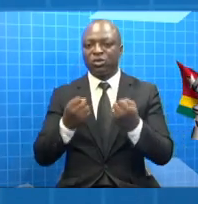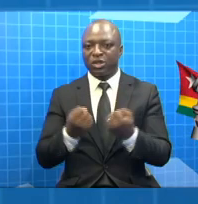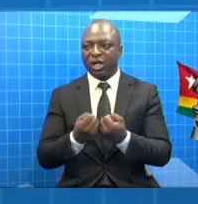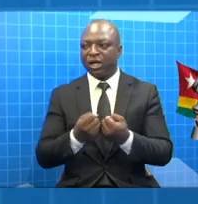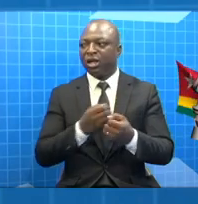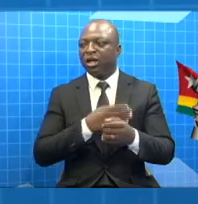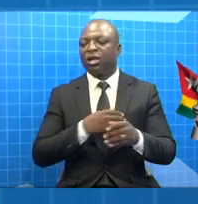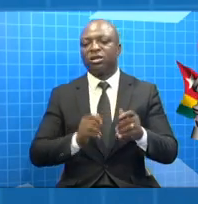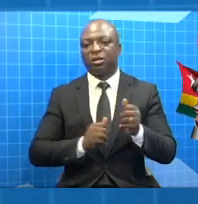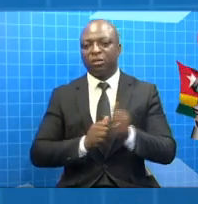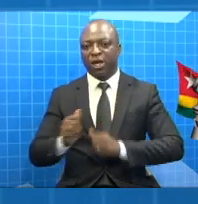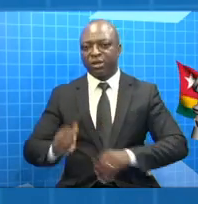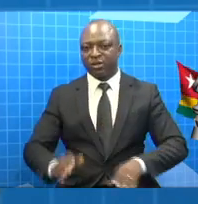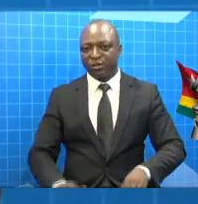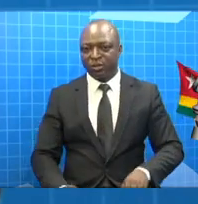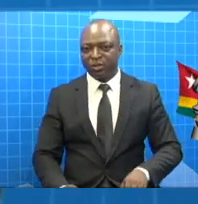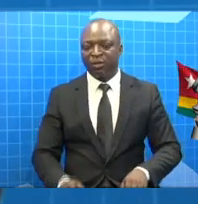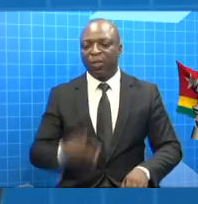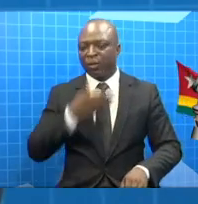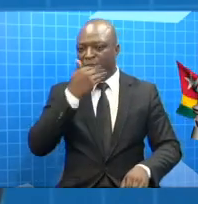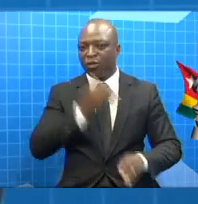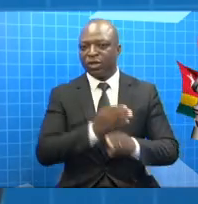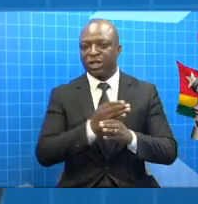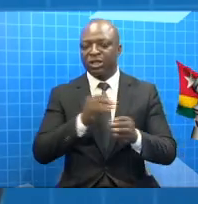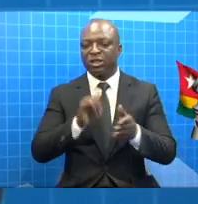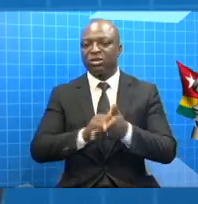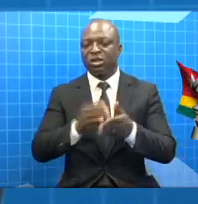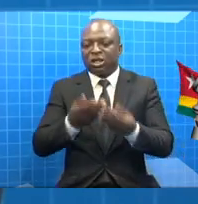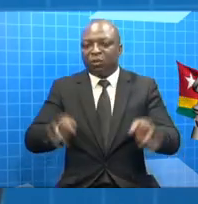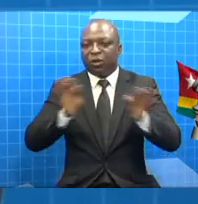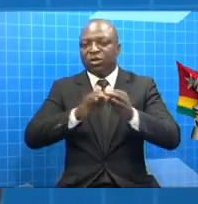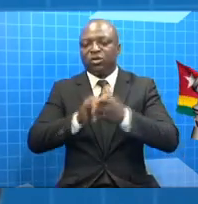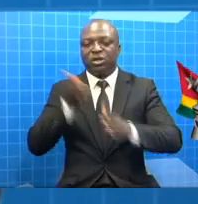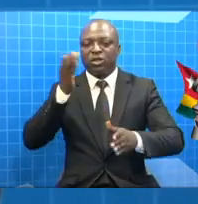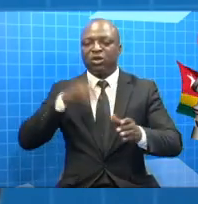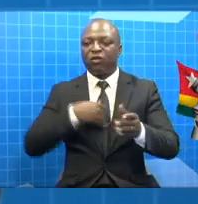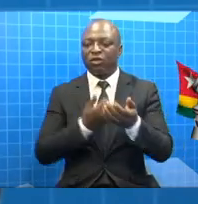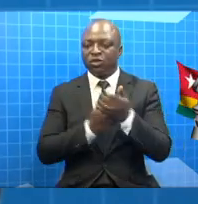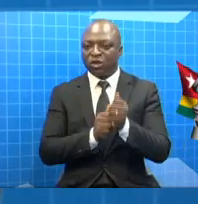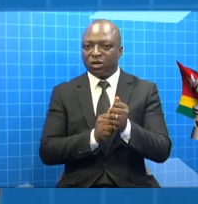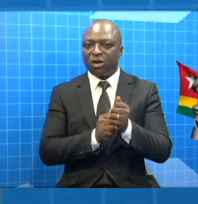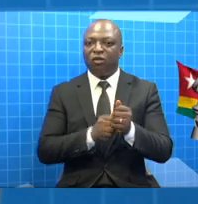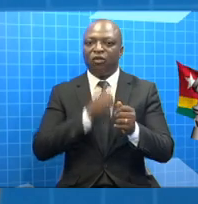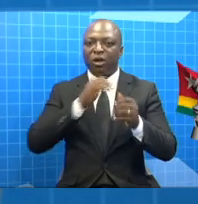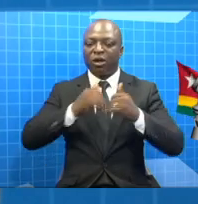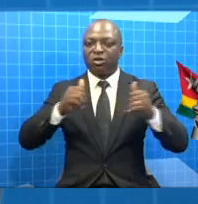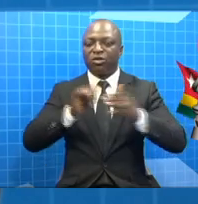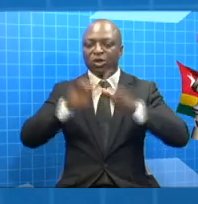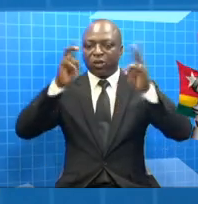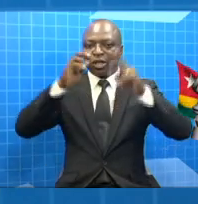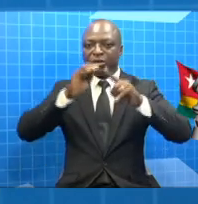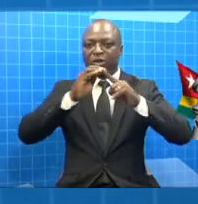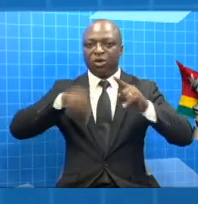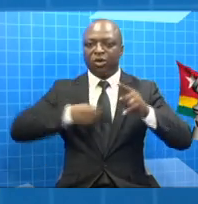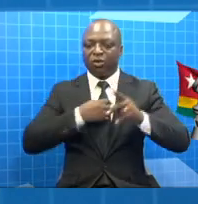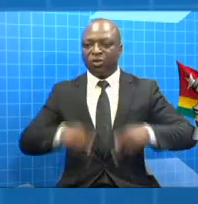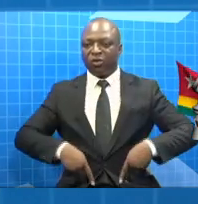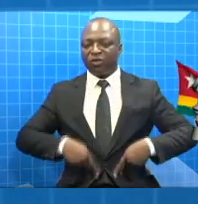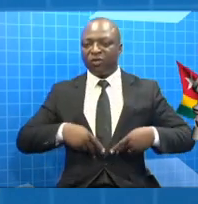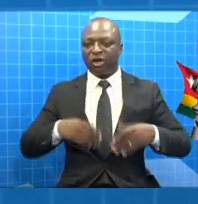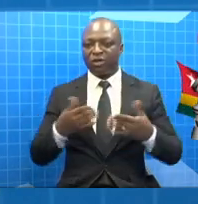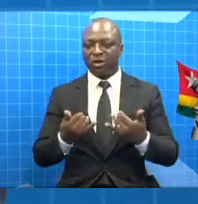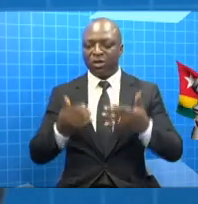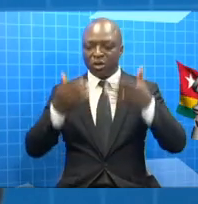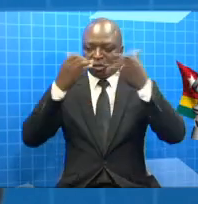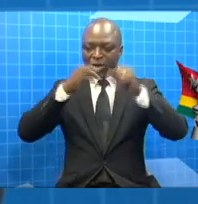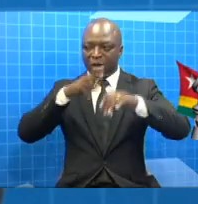et j'en passe. Et pour mieux saisir la portée de ce discours, il ne faut surtout pas s'écarter du contexte particulier que nous vivons. Le